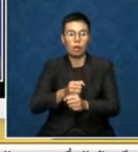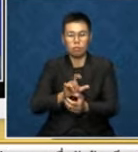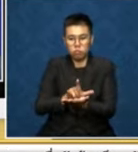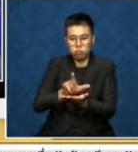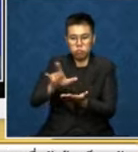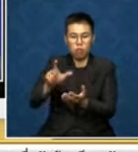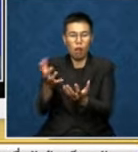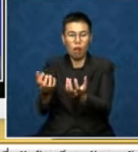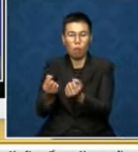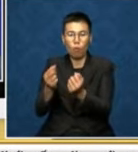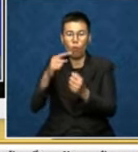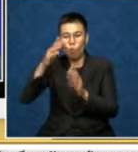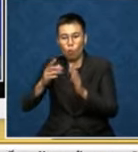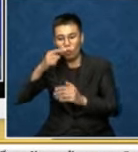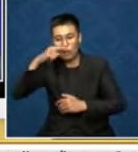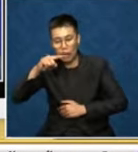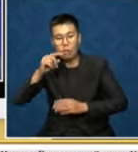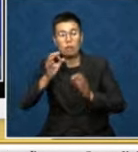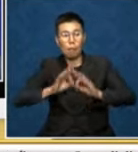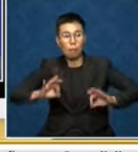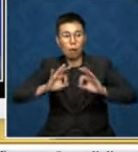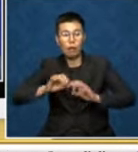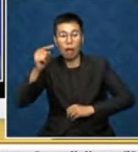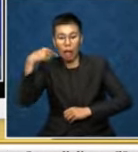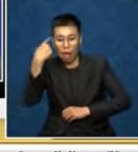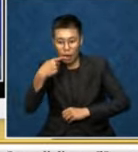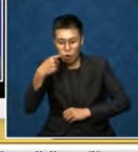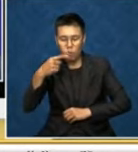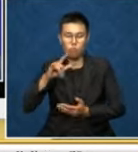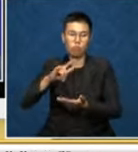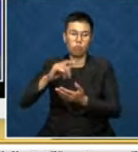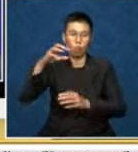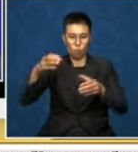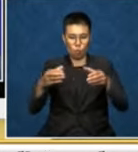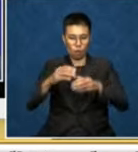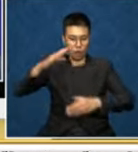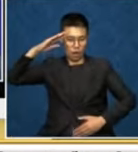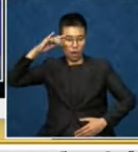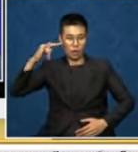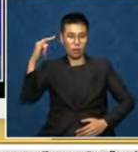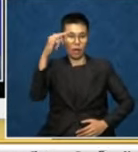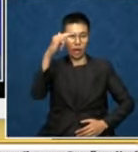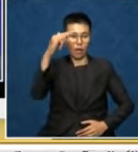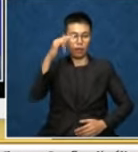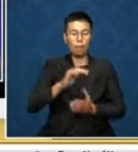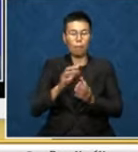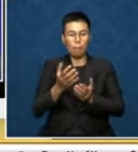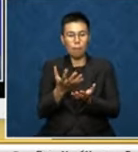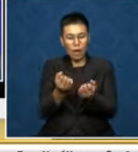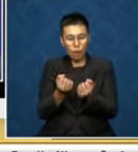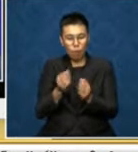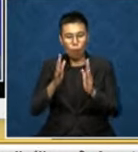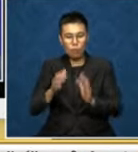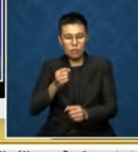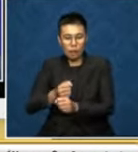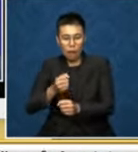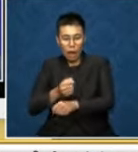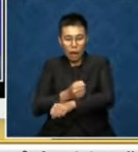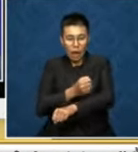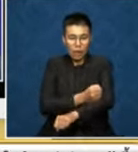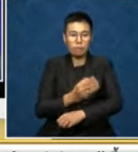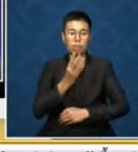สำคัญเลยก็คือกองทัพอากาศที่ได้ส่งเครื่องบินของกองทัพอากาศไปรับแรงงานของคนไทยของเรากลับ